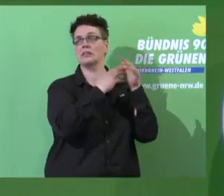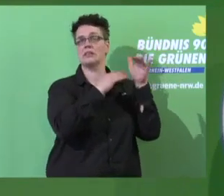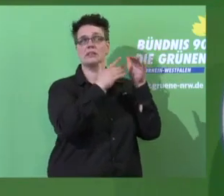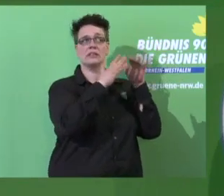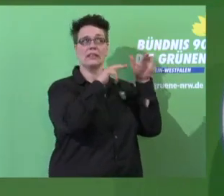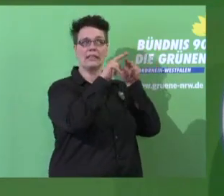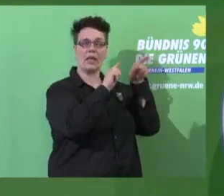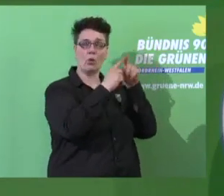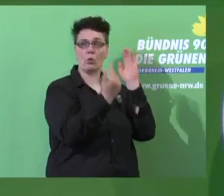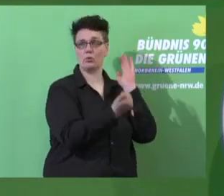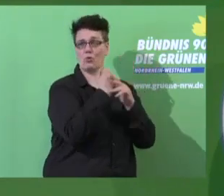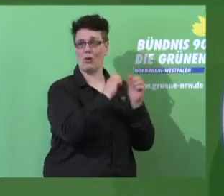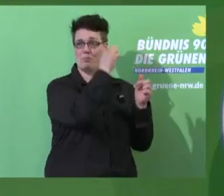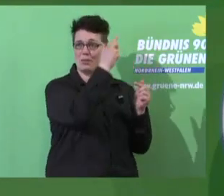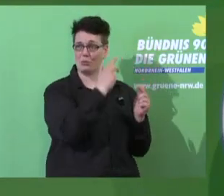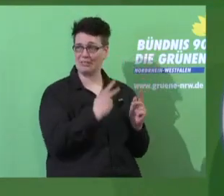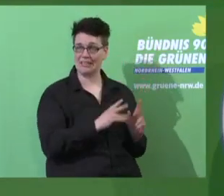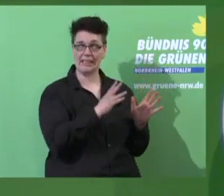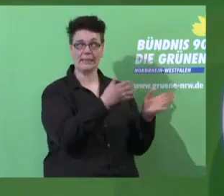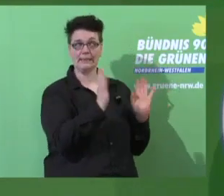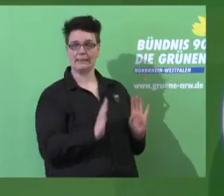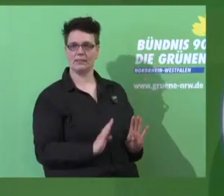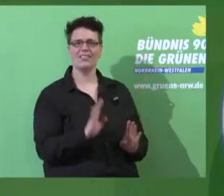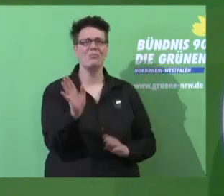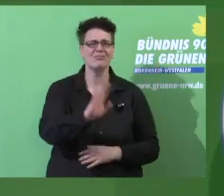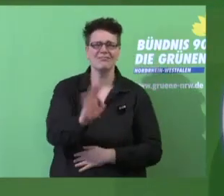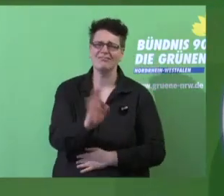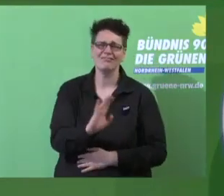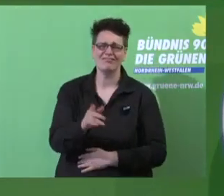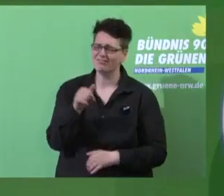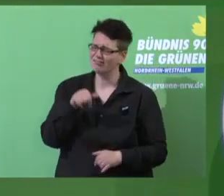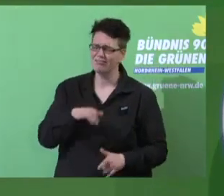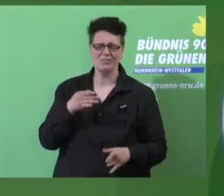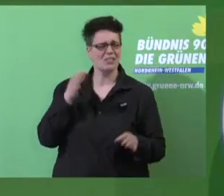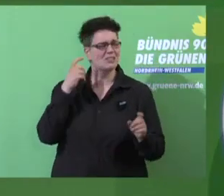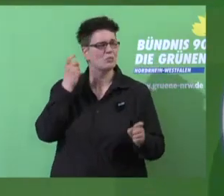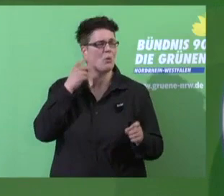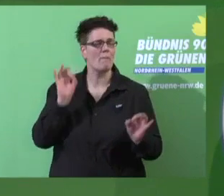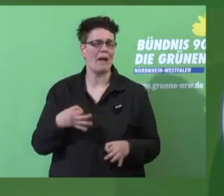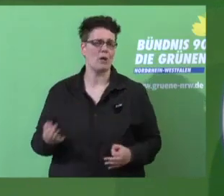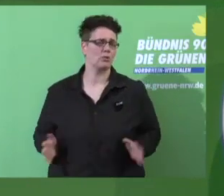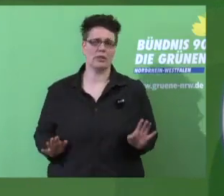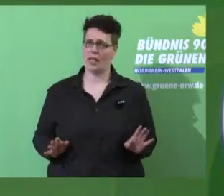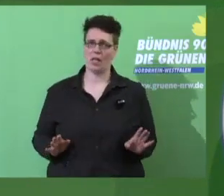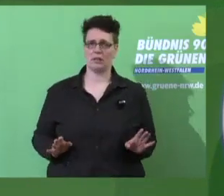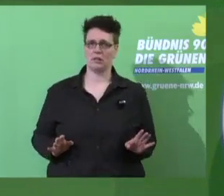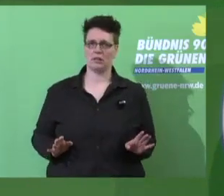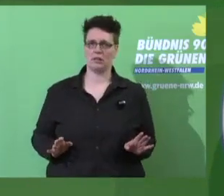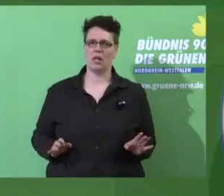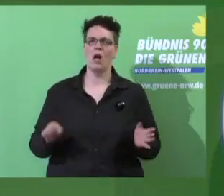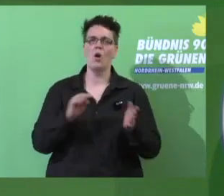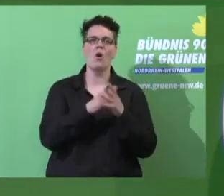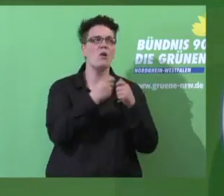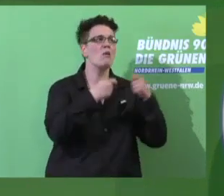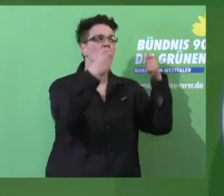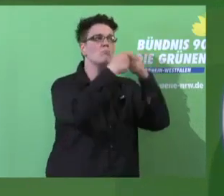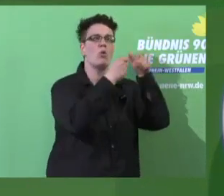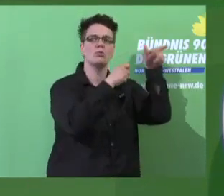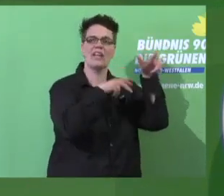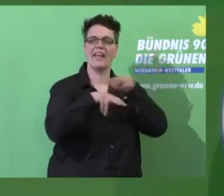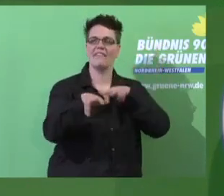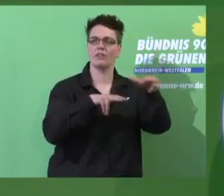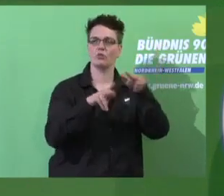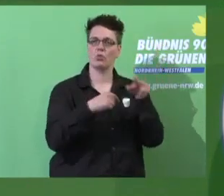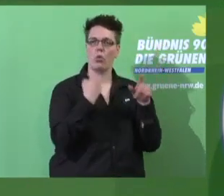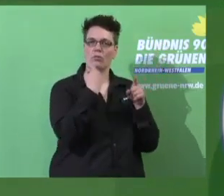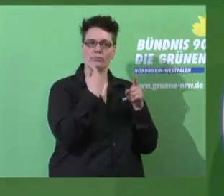Aber NRW braucht da, glaube ich, nicht die geringsten Sorgen haben, nämlich mit dieser Methode, dass der Bund die Infrastruktur selber eigentlich